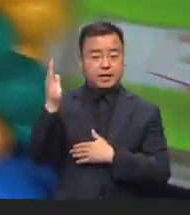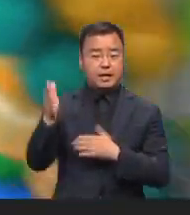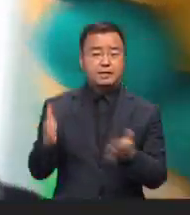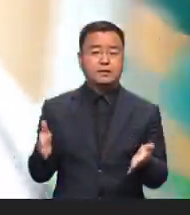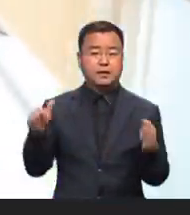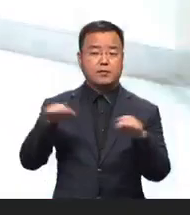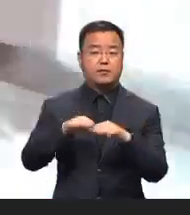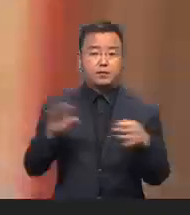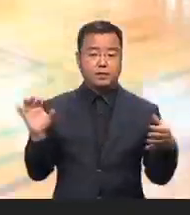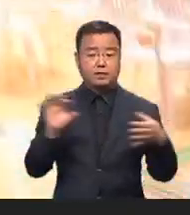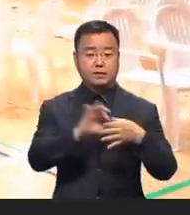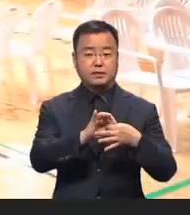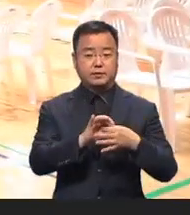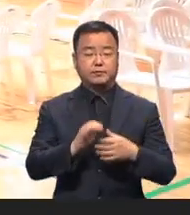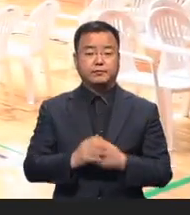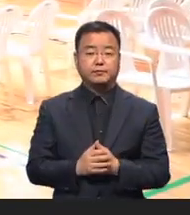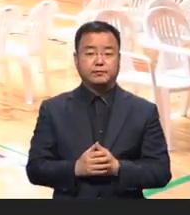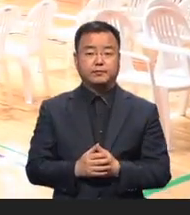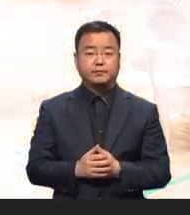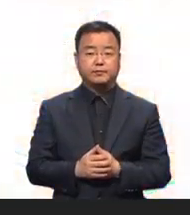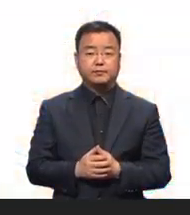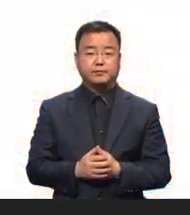있습니다.